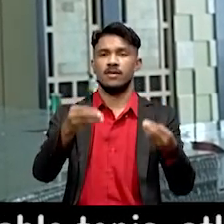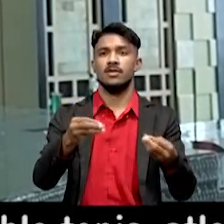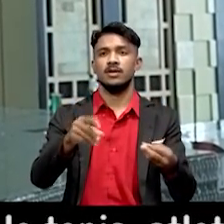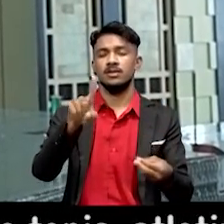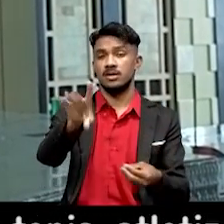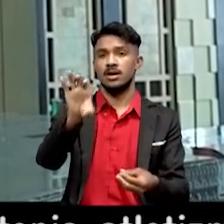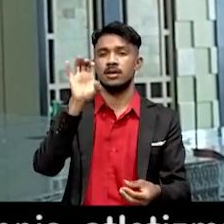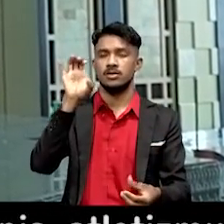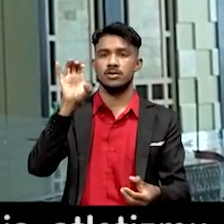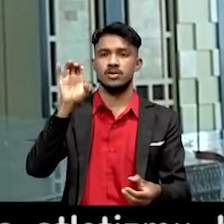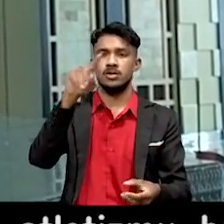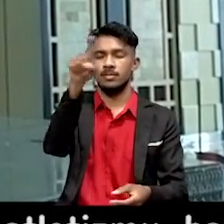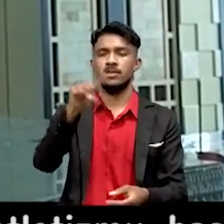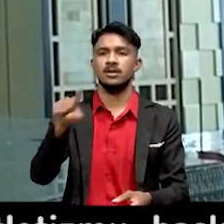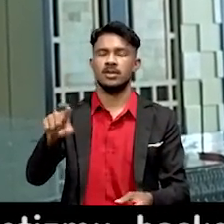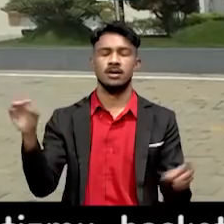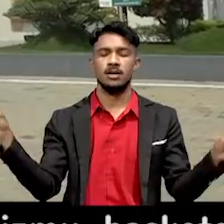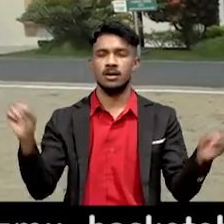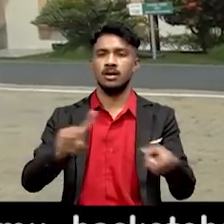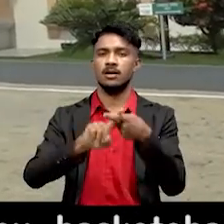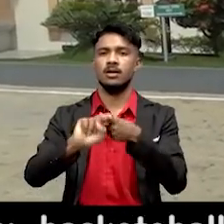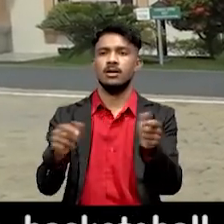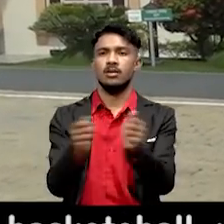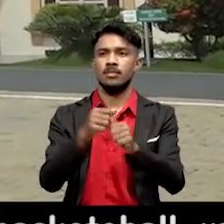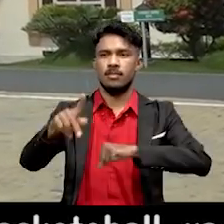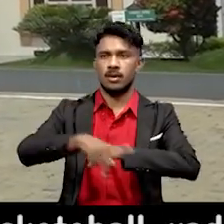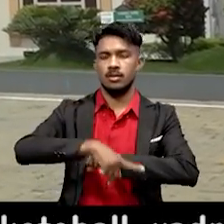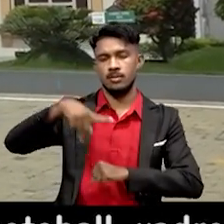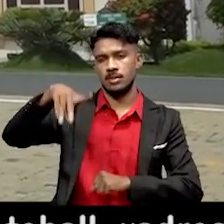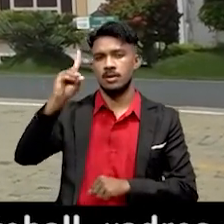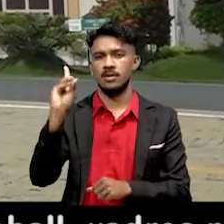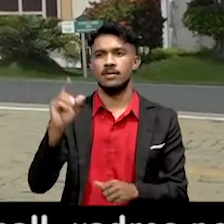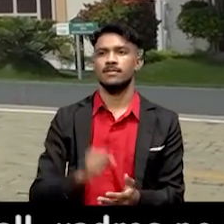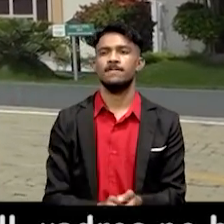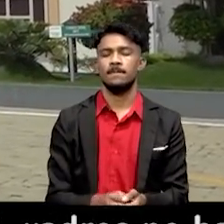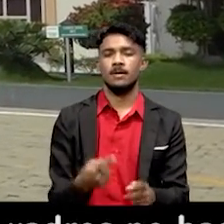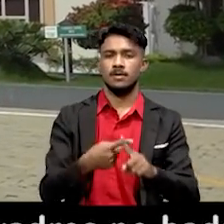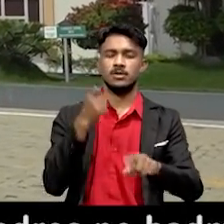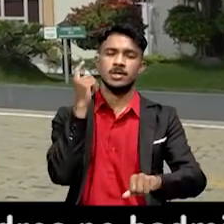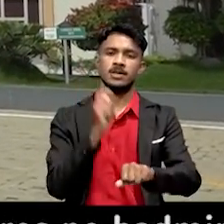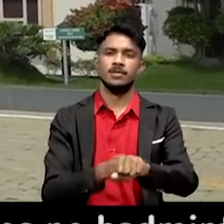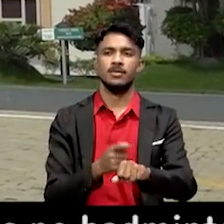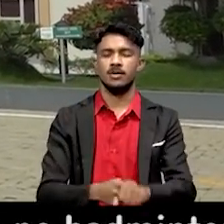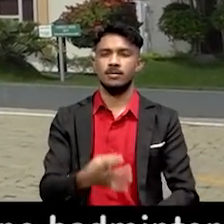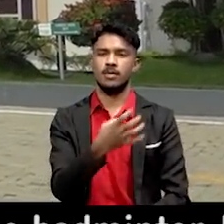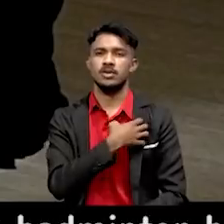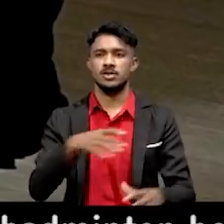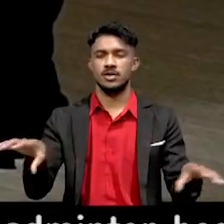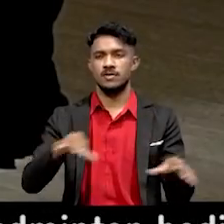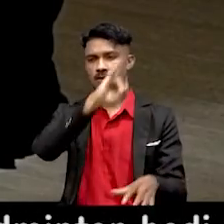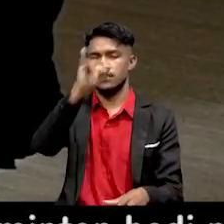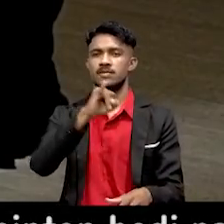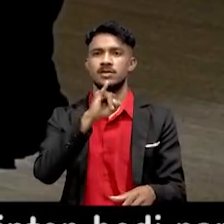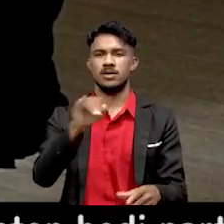100% la iha rela sampo Partido Demokratiku nenian. Husi akontisimento ne, Polisia Servisu Investigasaun